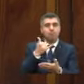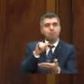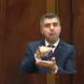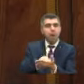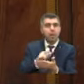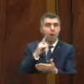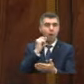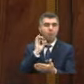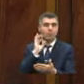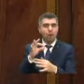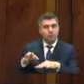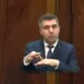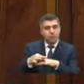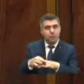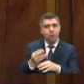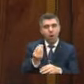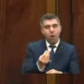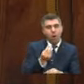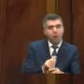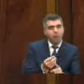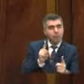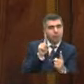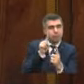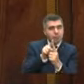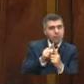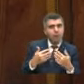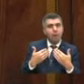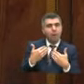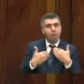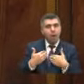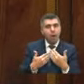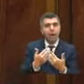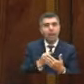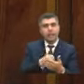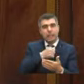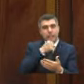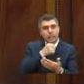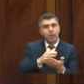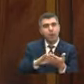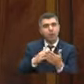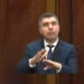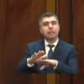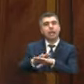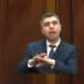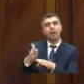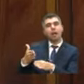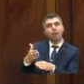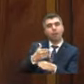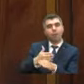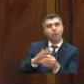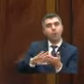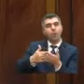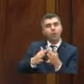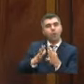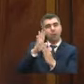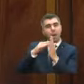والأشخاص في وضعية إعاقة، وحماية الطفولة، ومساعدة الأشخاص المسنين، كل حاجة فيهم فيها سياسة أعلن عنها وعند التقييم ديالها وعند